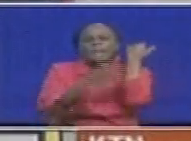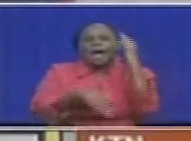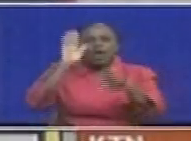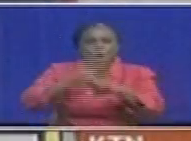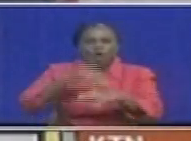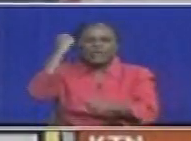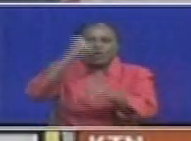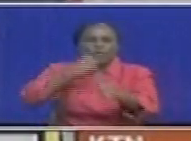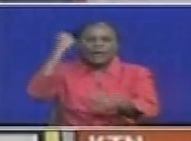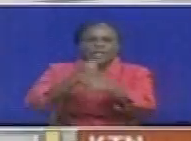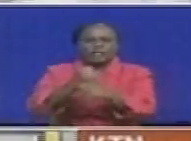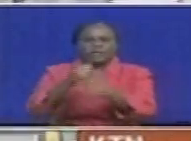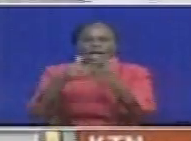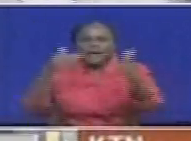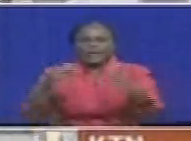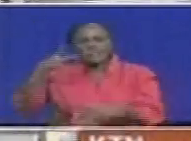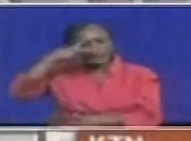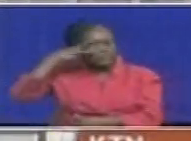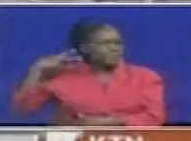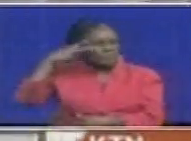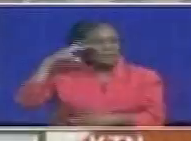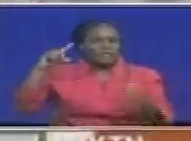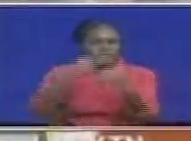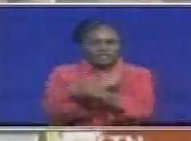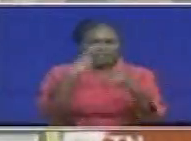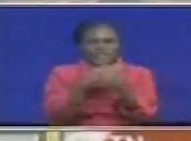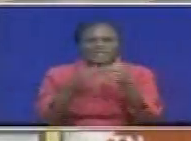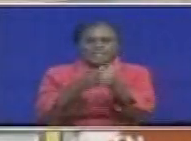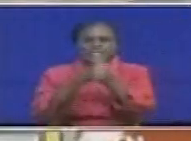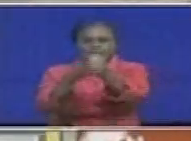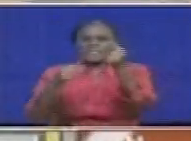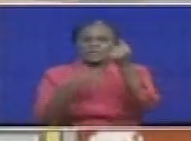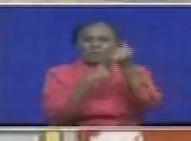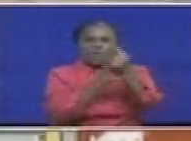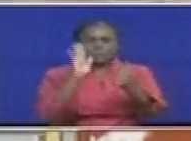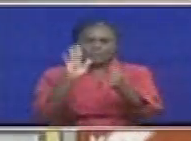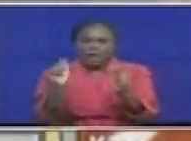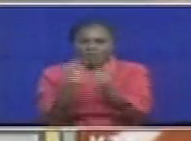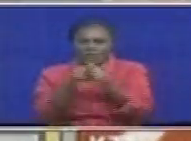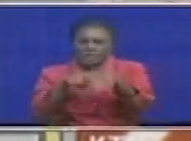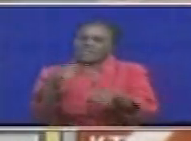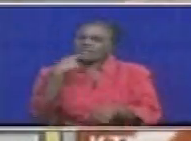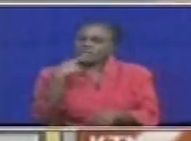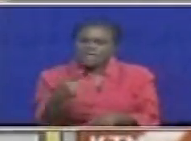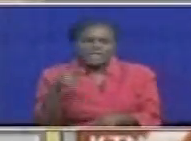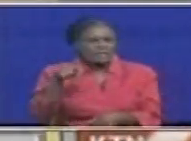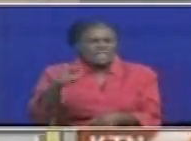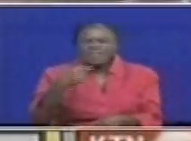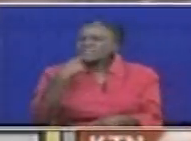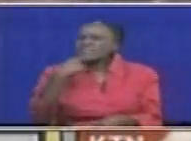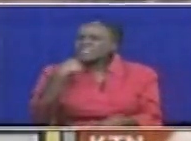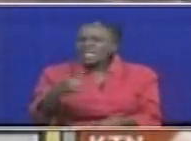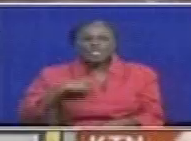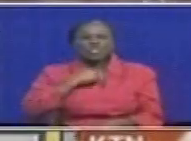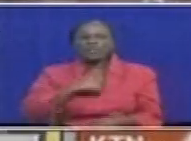unaoendeshwa dhidi ya magaidi. Viongozi kadhaa waliandamana naye kumuunga mkono na alipohojiwa akasema hana la kujutia.